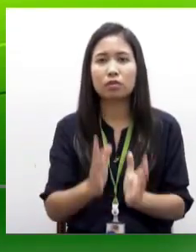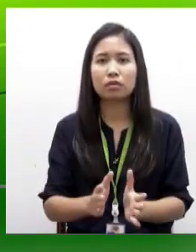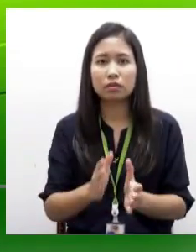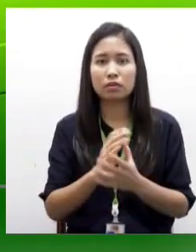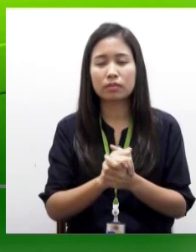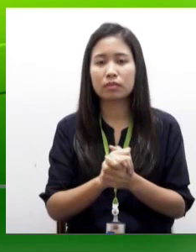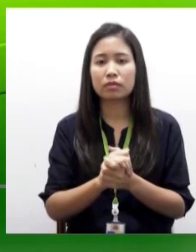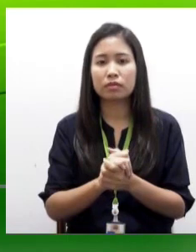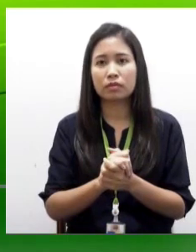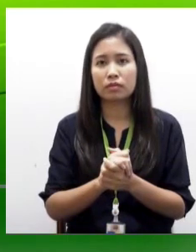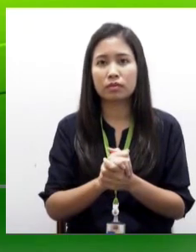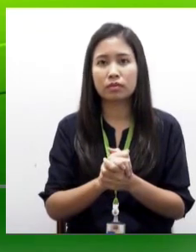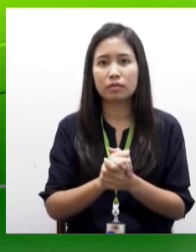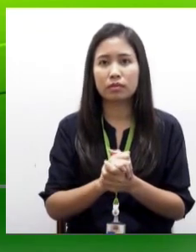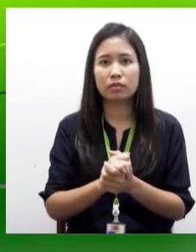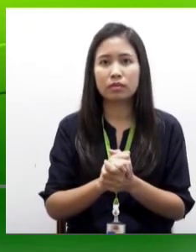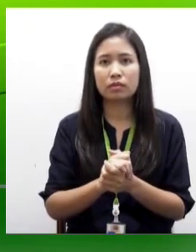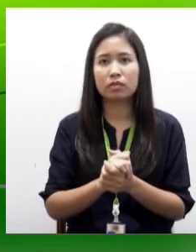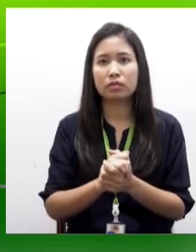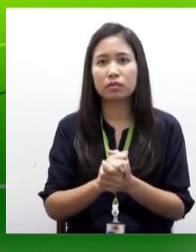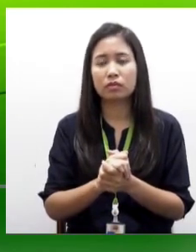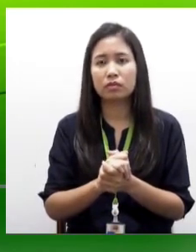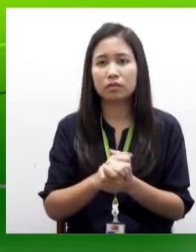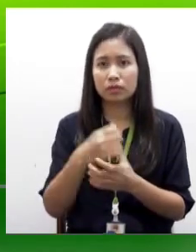นะครับแล้วก็รักษาหายแล้วนี่นะครับสี่คนนะครับส่วนวันที่10ถึงวันที่ 14